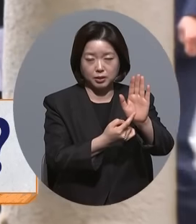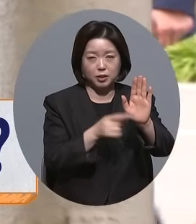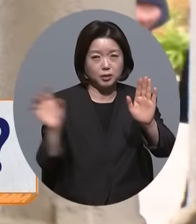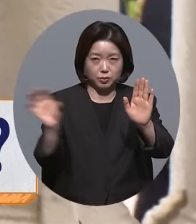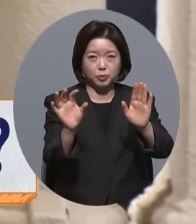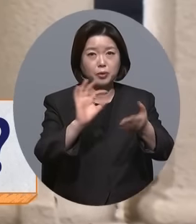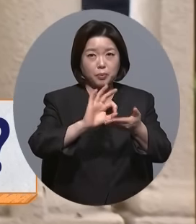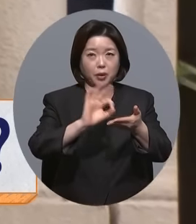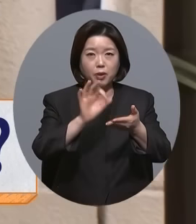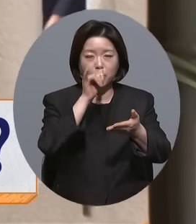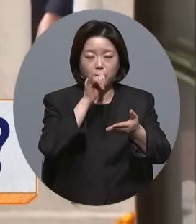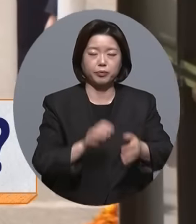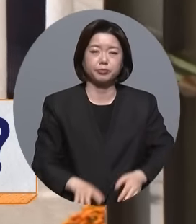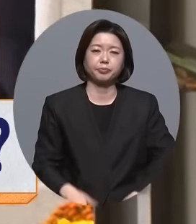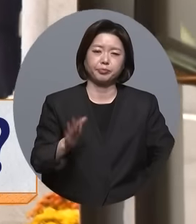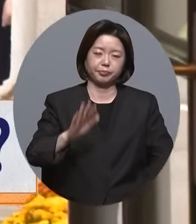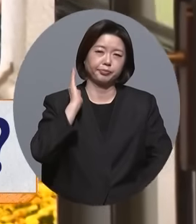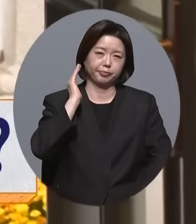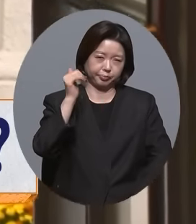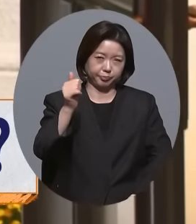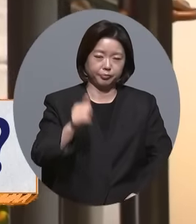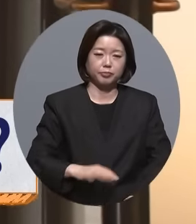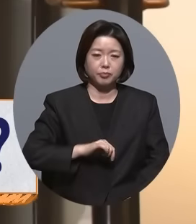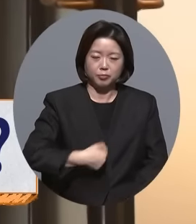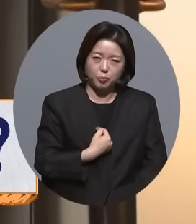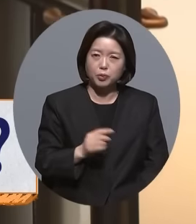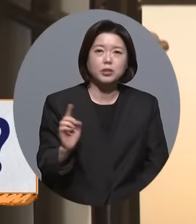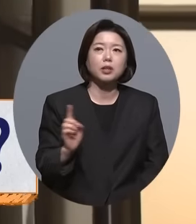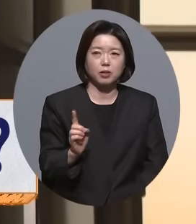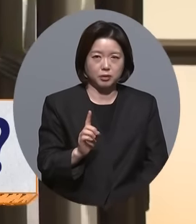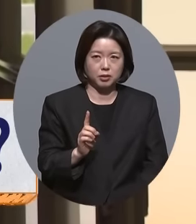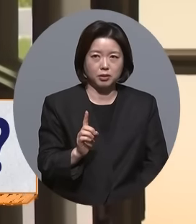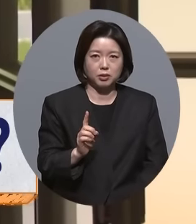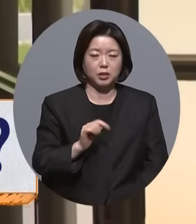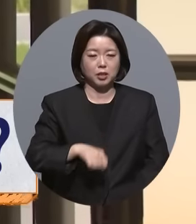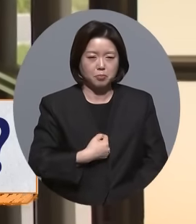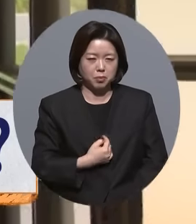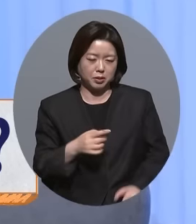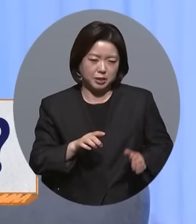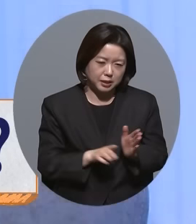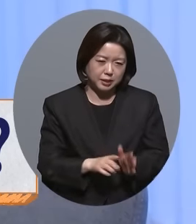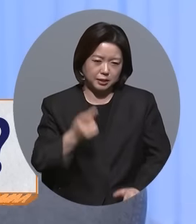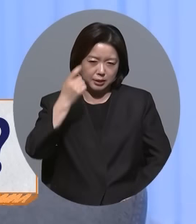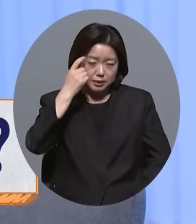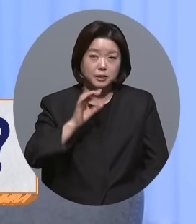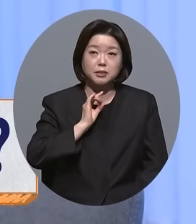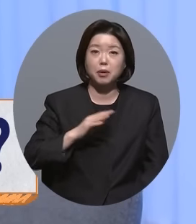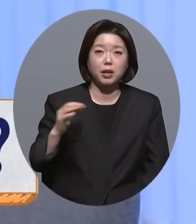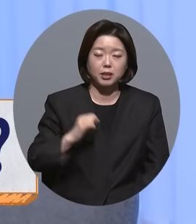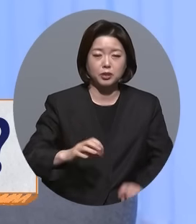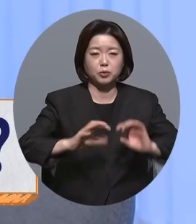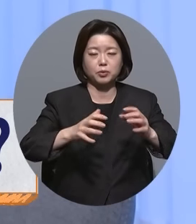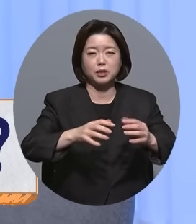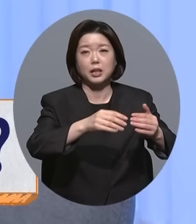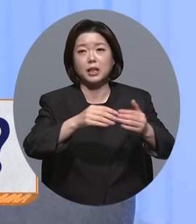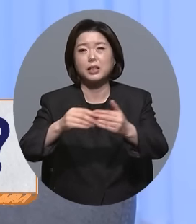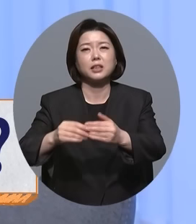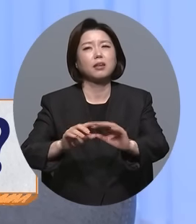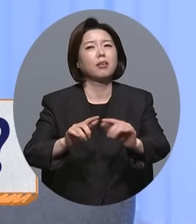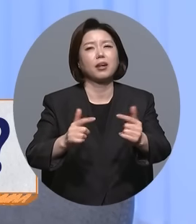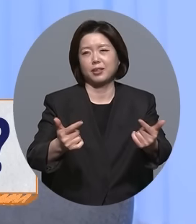것 같아요. 그런데 대통령은요 본인의 어떤 그 본인의 신념이나 의지만으로 나라를 이끌어가는 것은